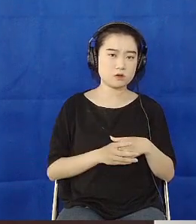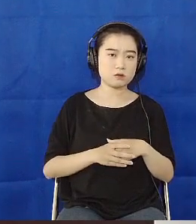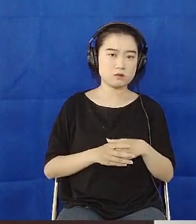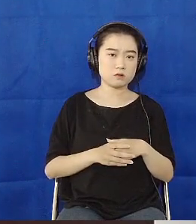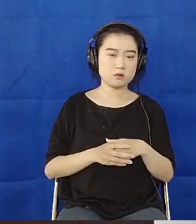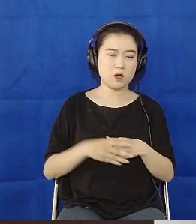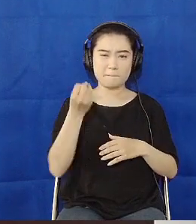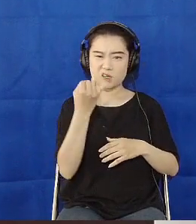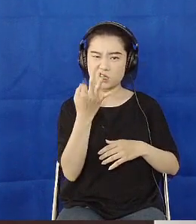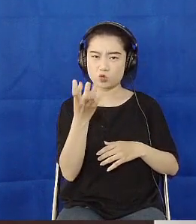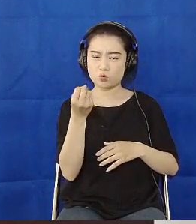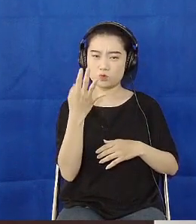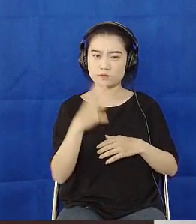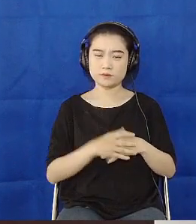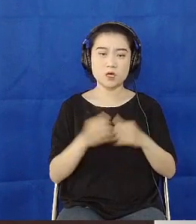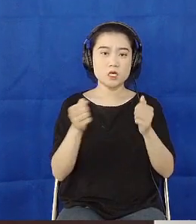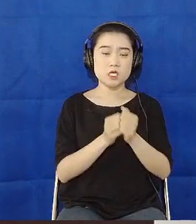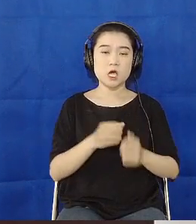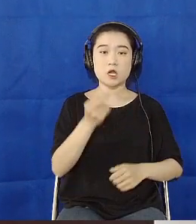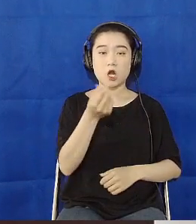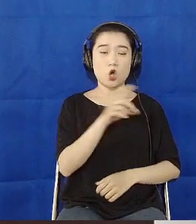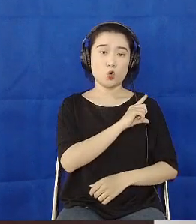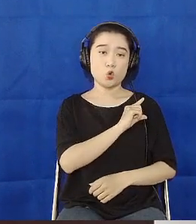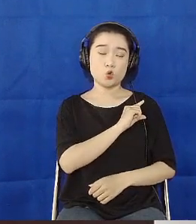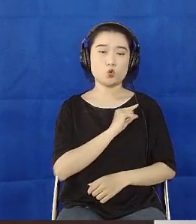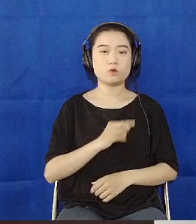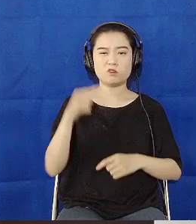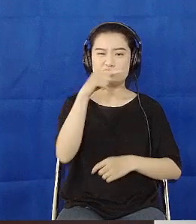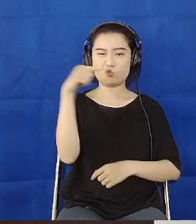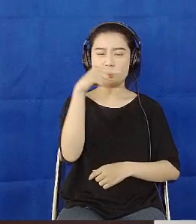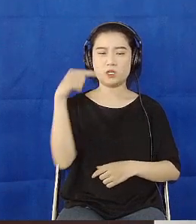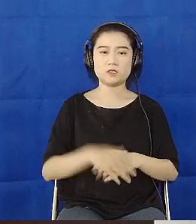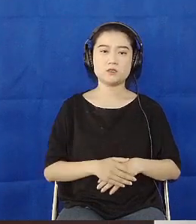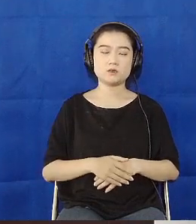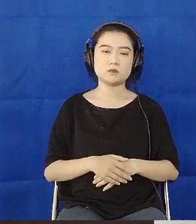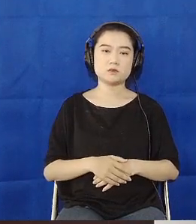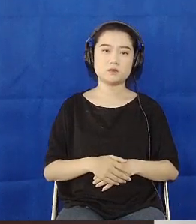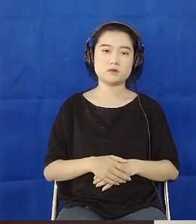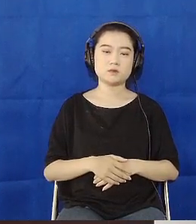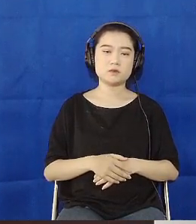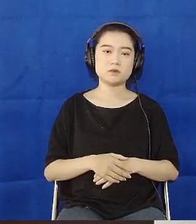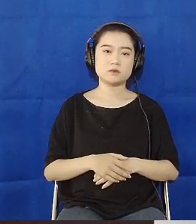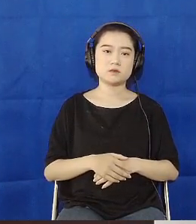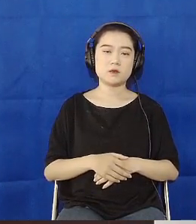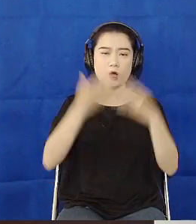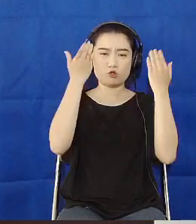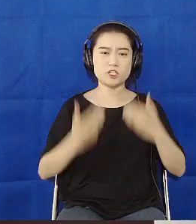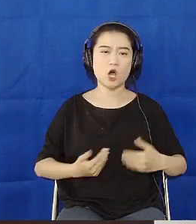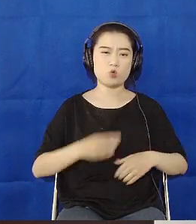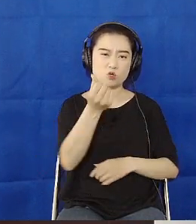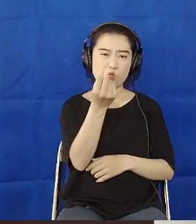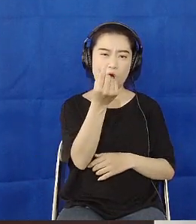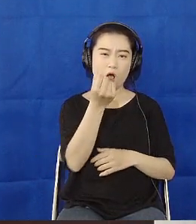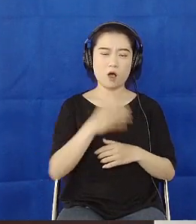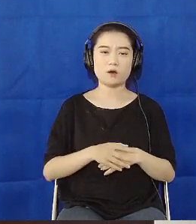dengan untung rugi secara manusiawi, secara materi,